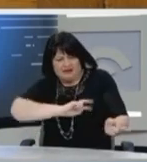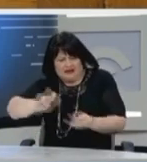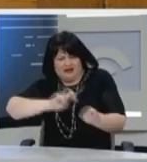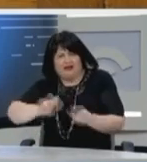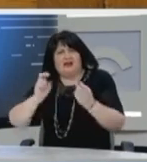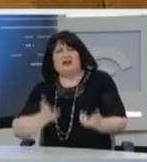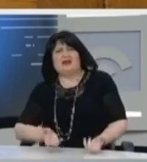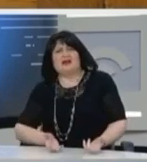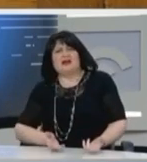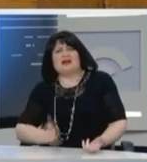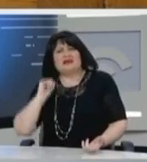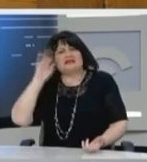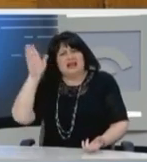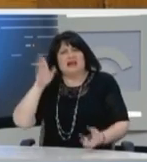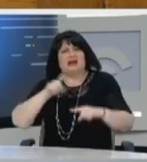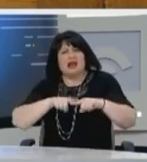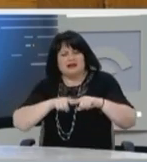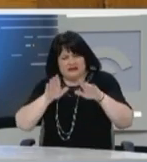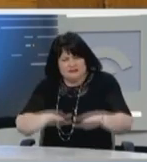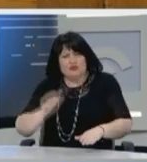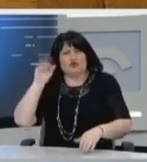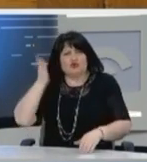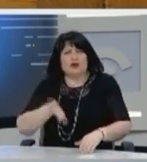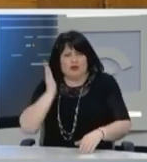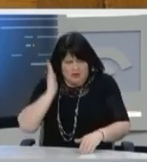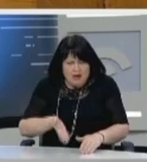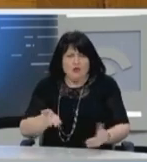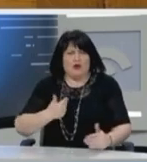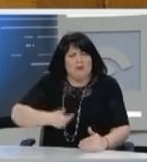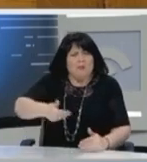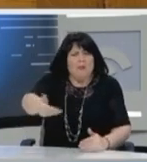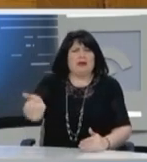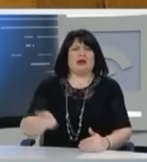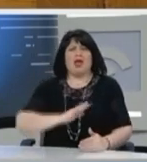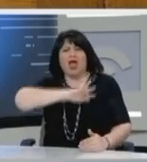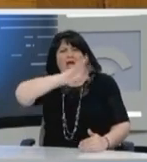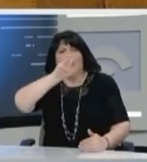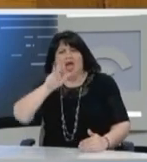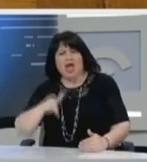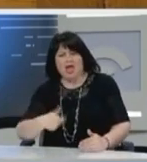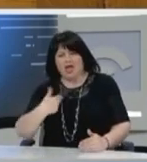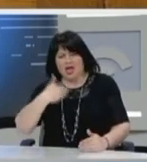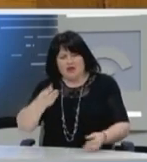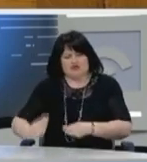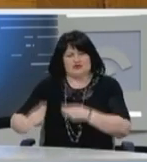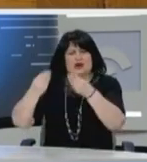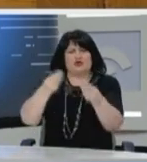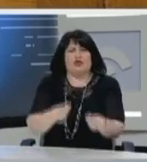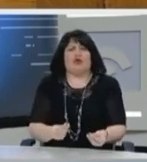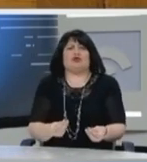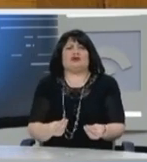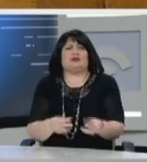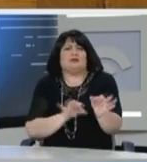Έτοιμα όλων των ομογενών είναι να έχει δυνατότητα μέχρι την επόμενη μεταβίβαση να